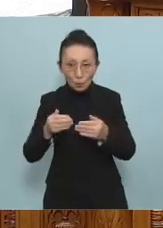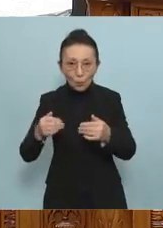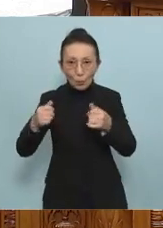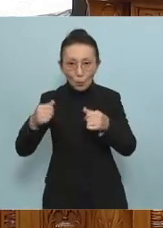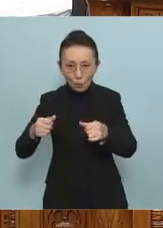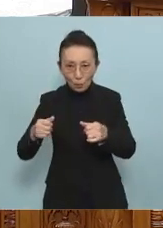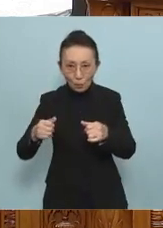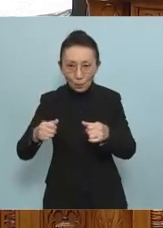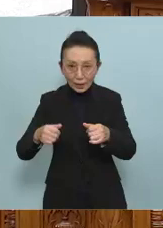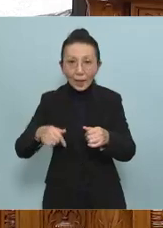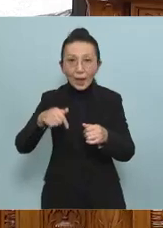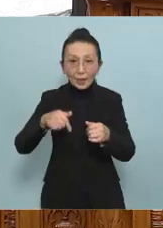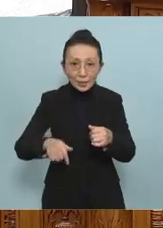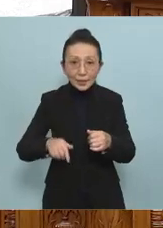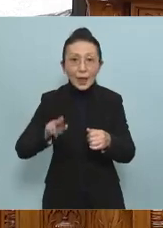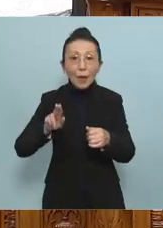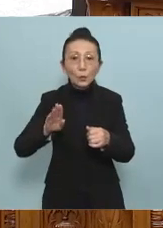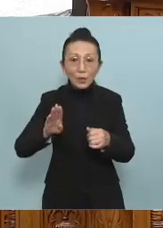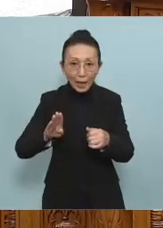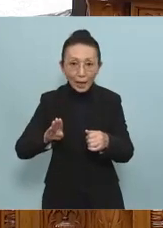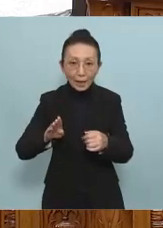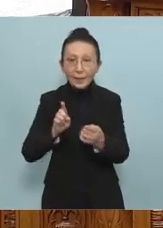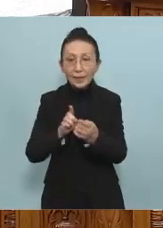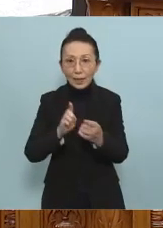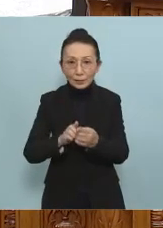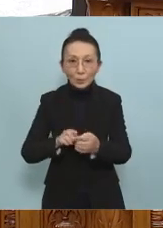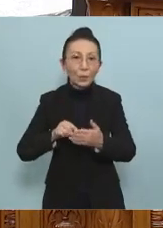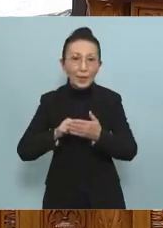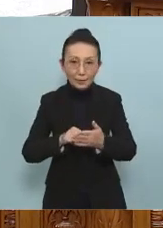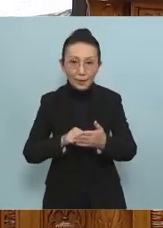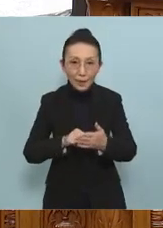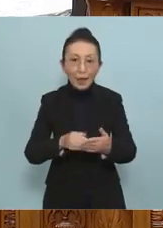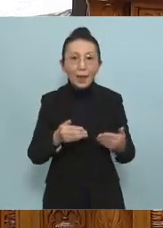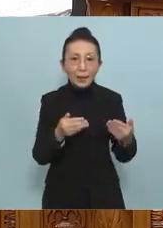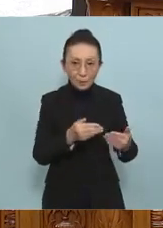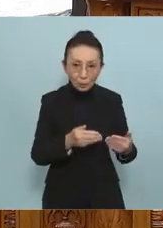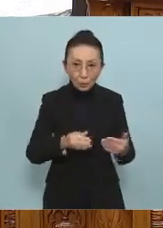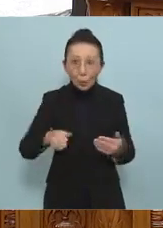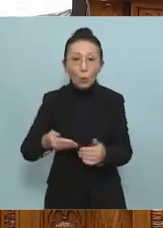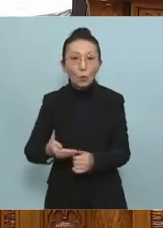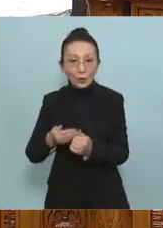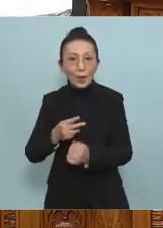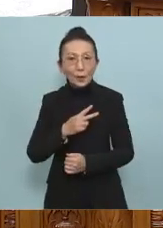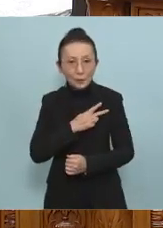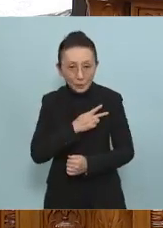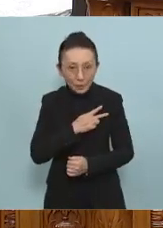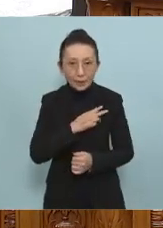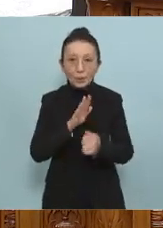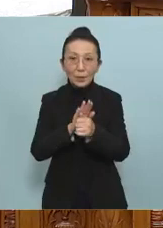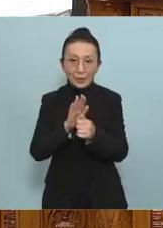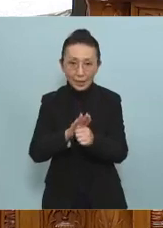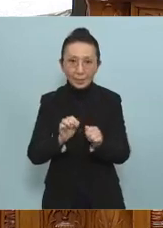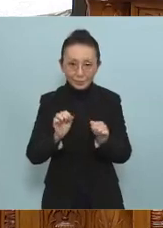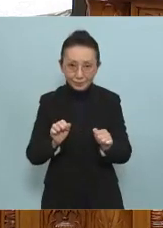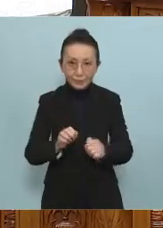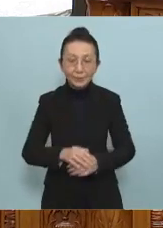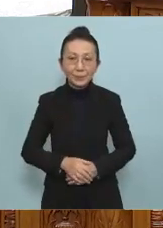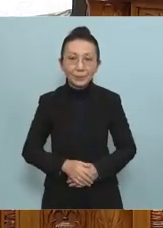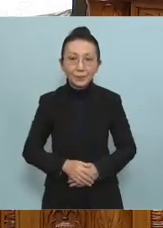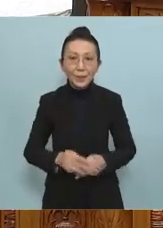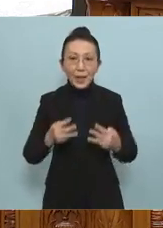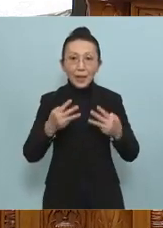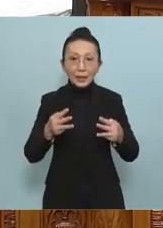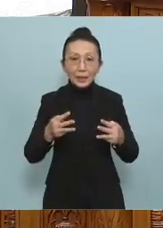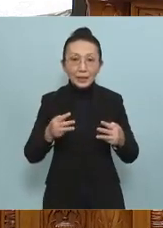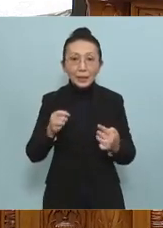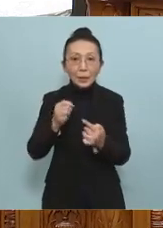策の徹底、仕事と子育ての両立支援等を図るとともに、非正規